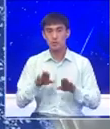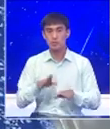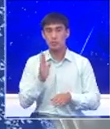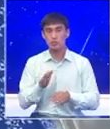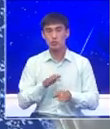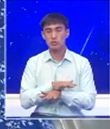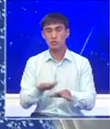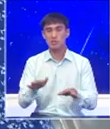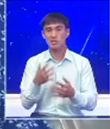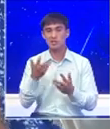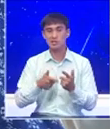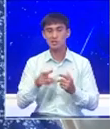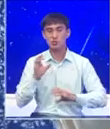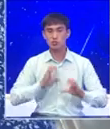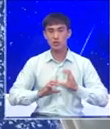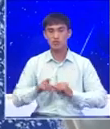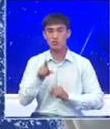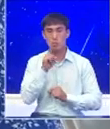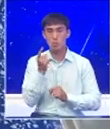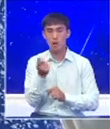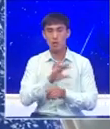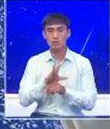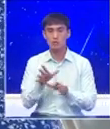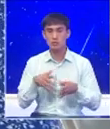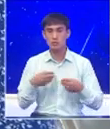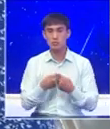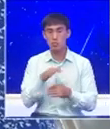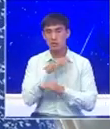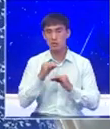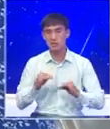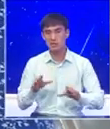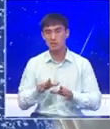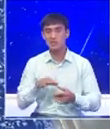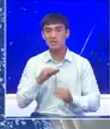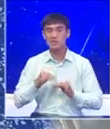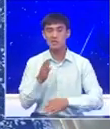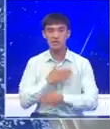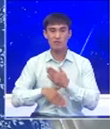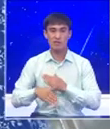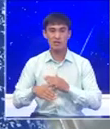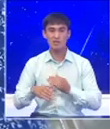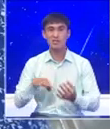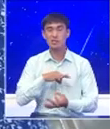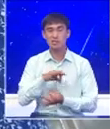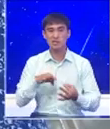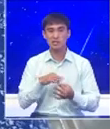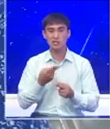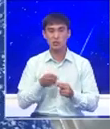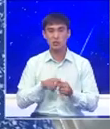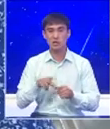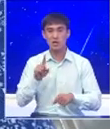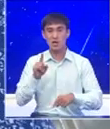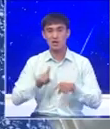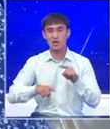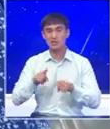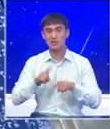будут распределены среди абитуриентов из малообеспеченных семей, многодетных семей, детей-инвалидов и детей-родителей, которые являются